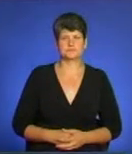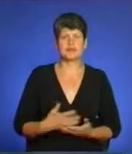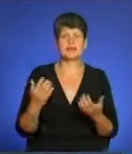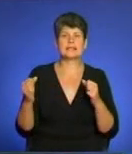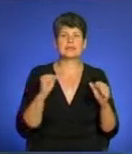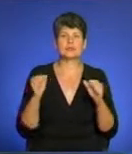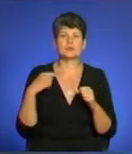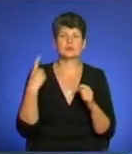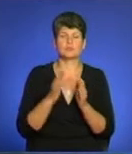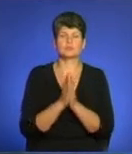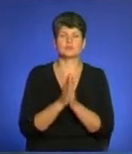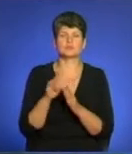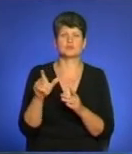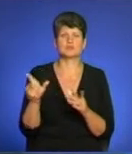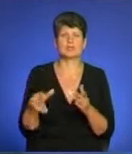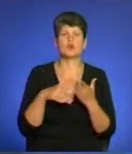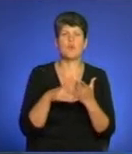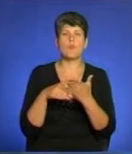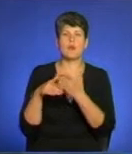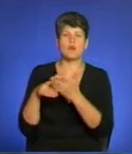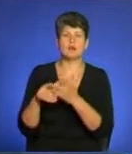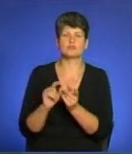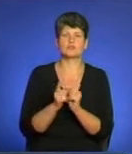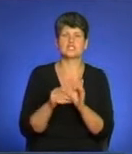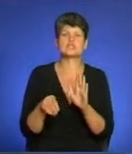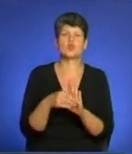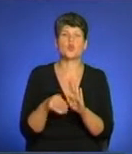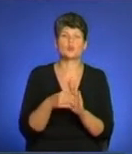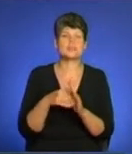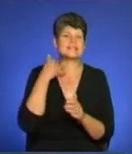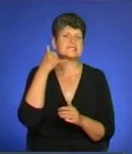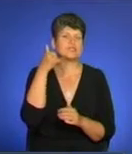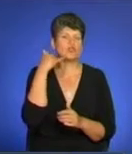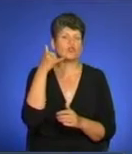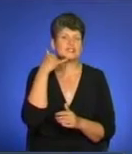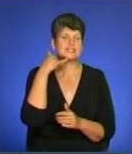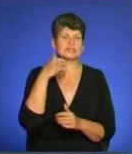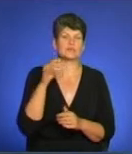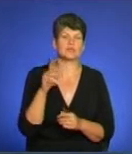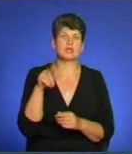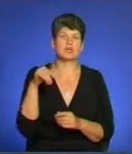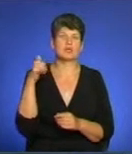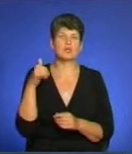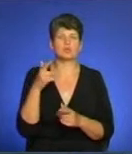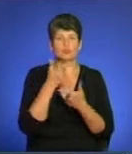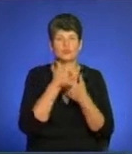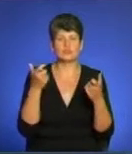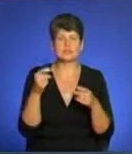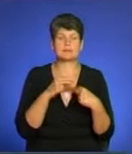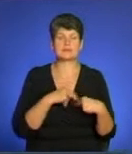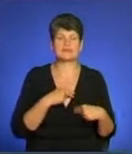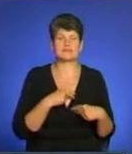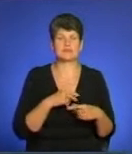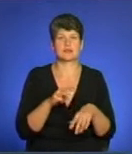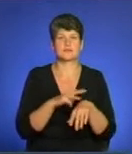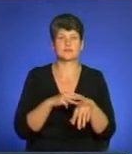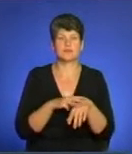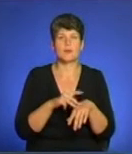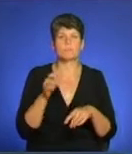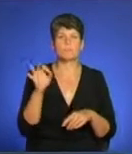Керівники краю закликають жителів області допомагати у боротьбі з корупцією, дзвонити на гарячі лінії та повідомляти працівникам відповідних органів